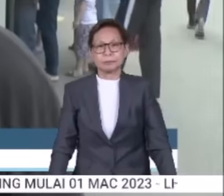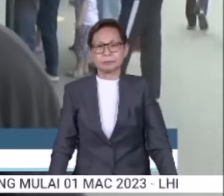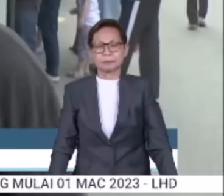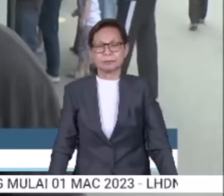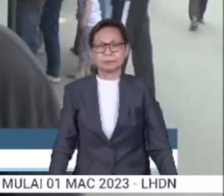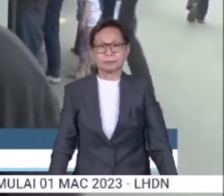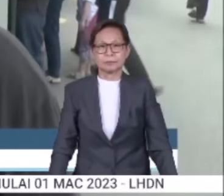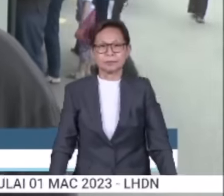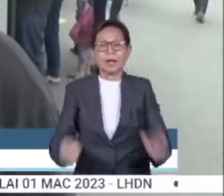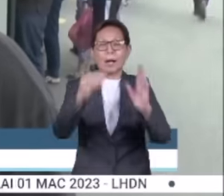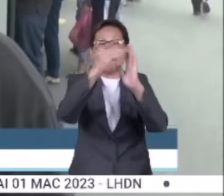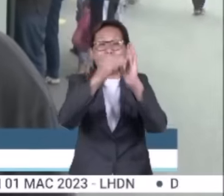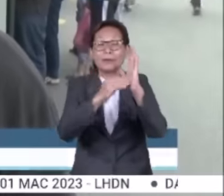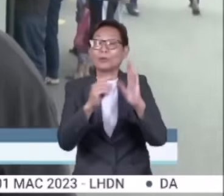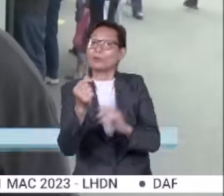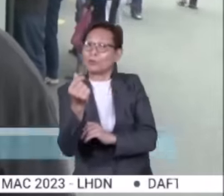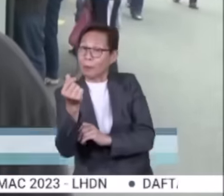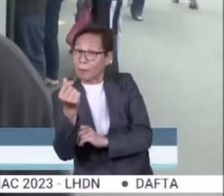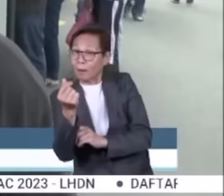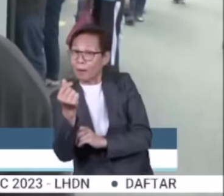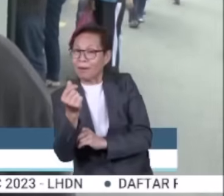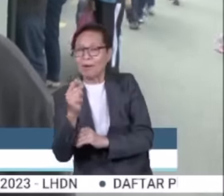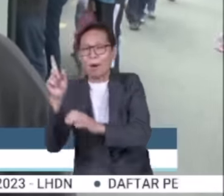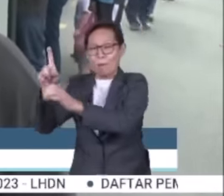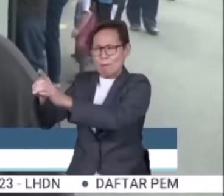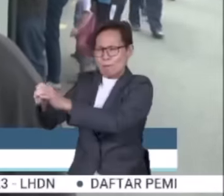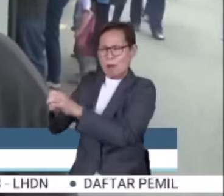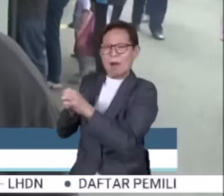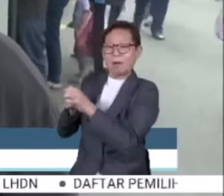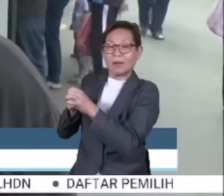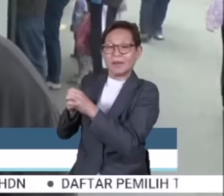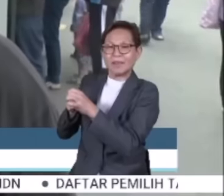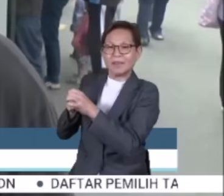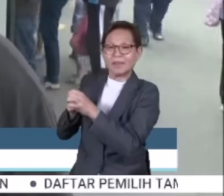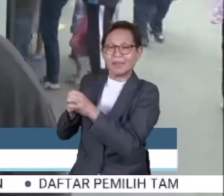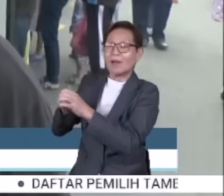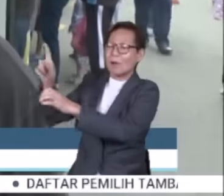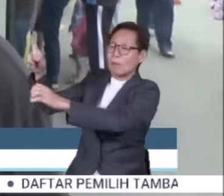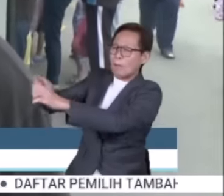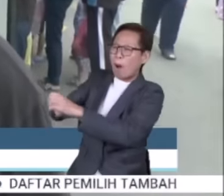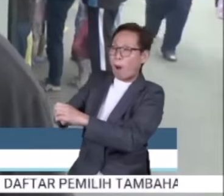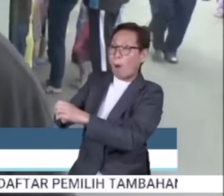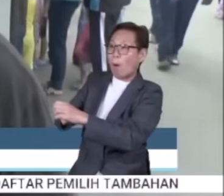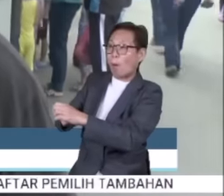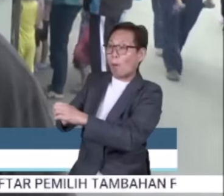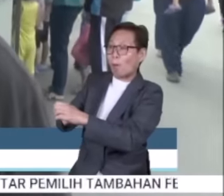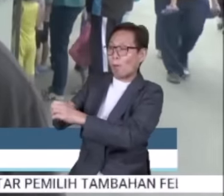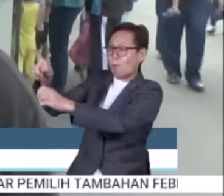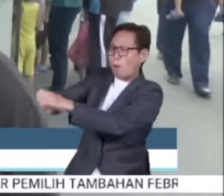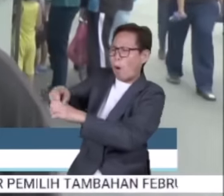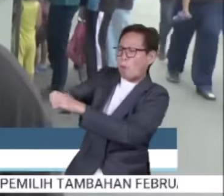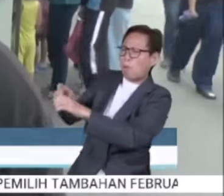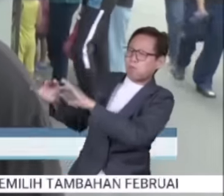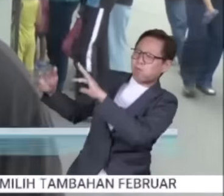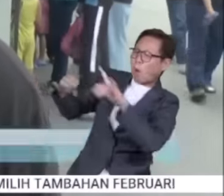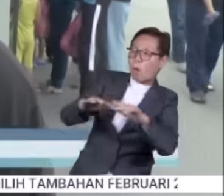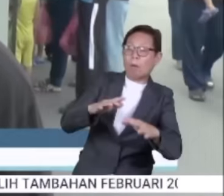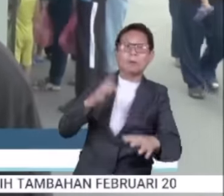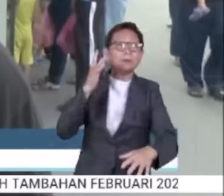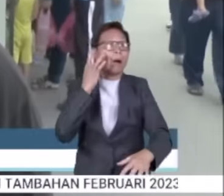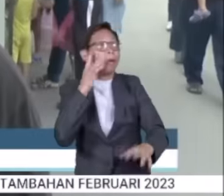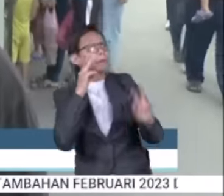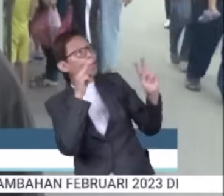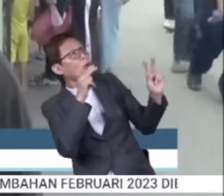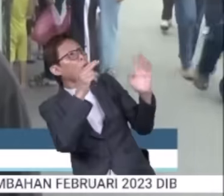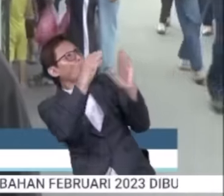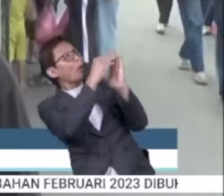Yang mana menu rahmah ni sebenarnya dia sebagai penarik. Dia sebagai magnet. Yang mana orang tak perasan, orang pandang